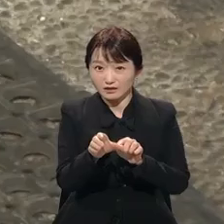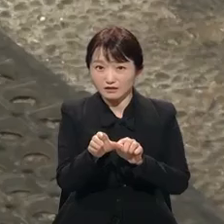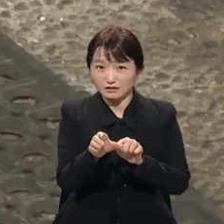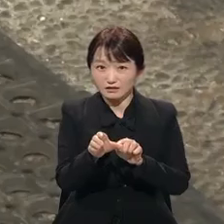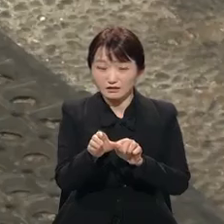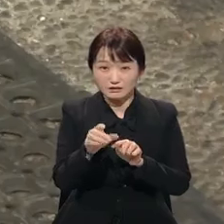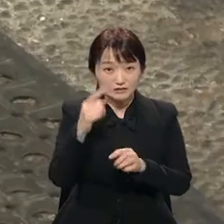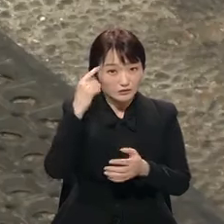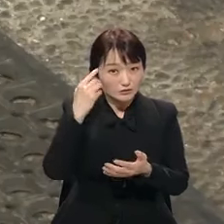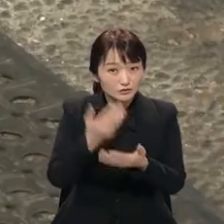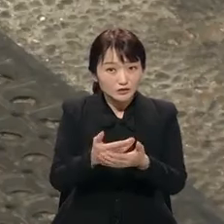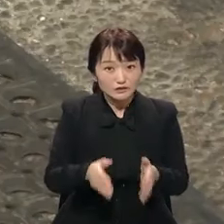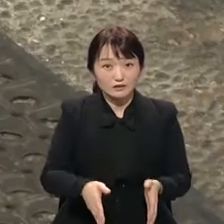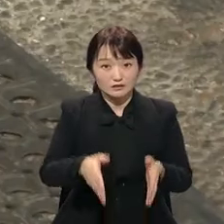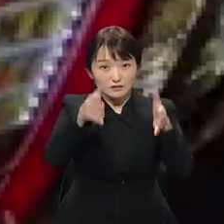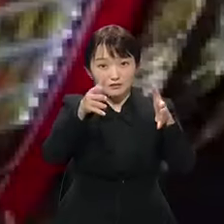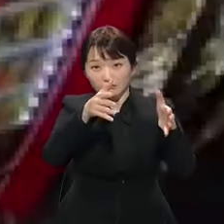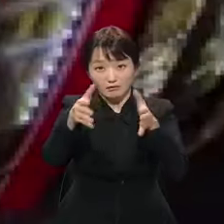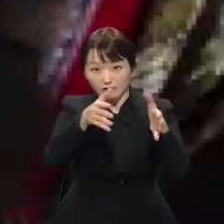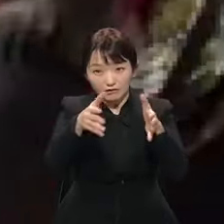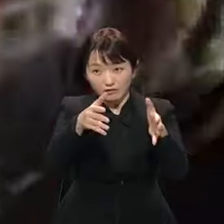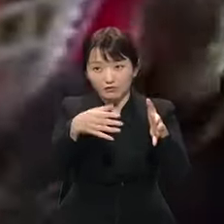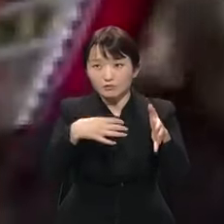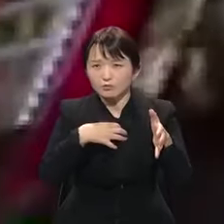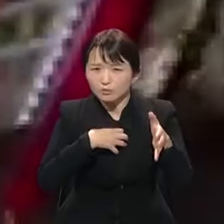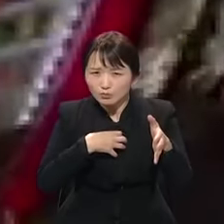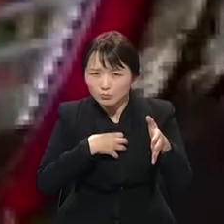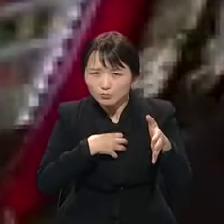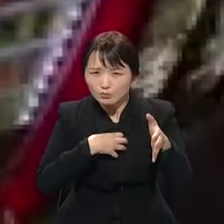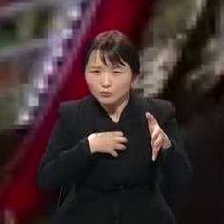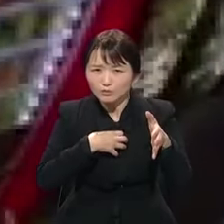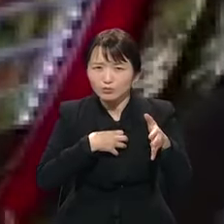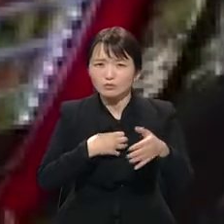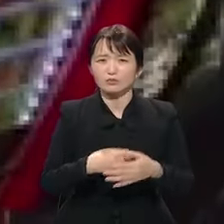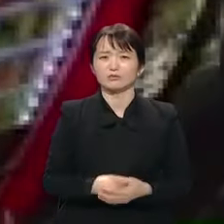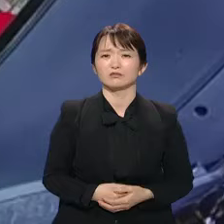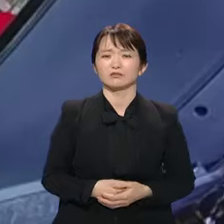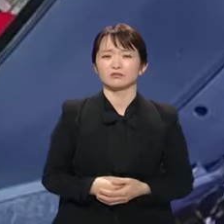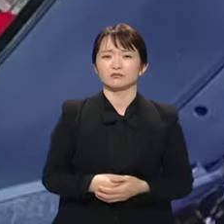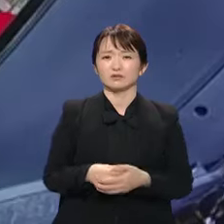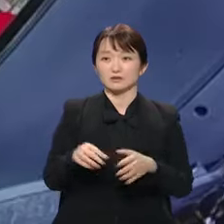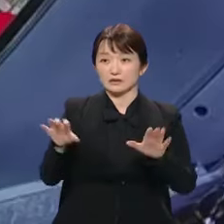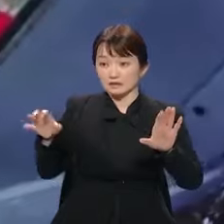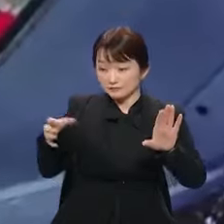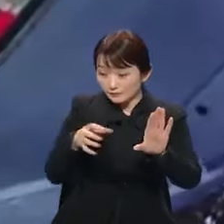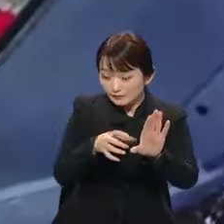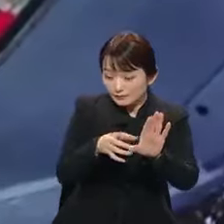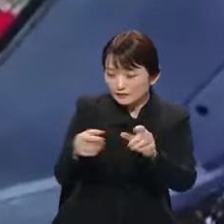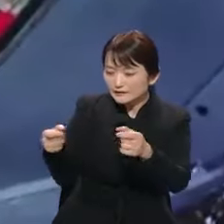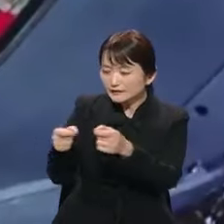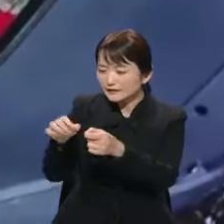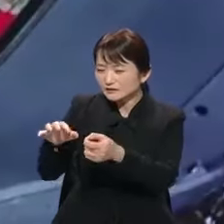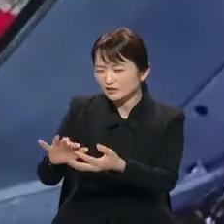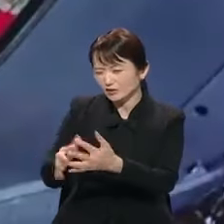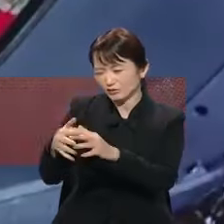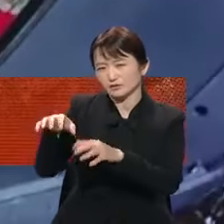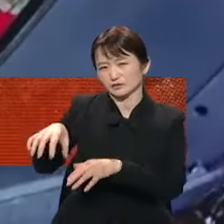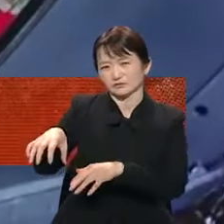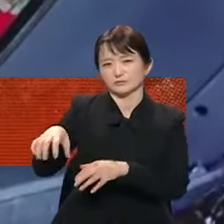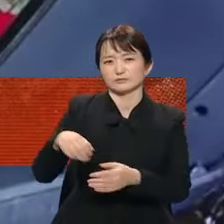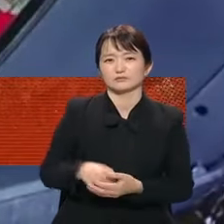그리고 그 충격으로 건물 전체가 흔들릴 정도였다고 합니다. 무서워. 이 톱날이 날아온 곳은요, 인근 건설